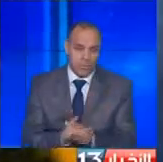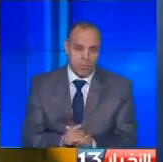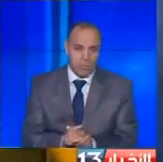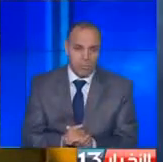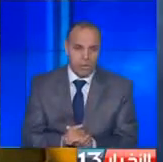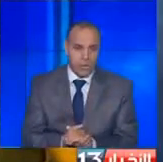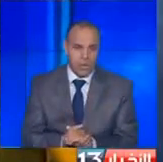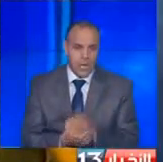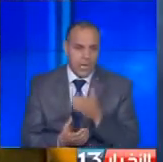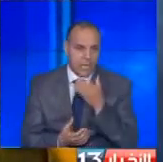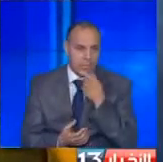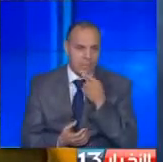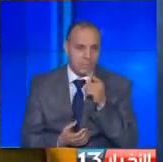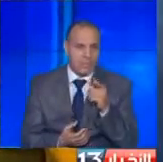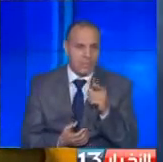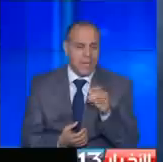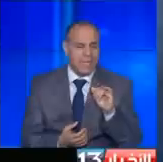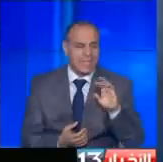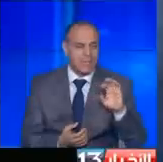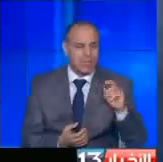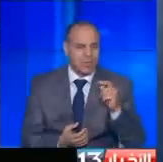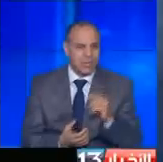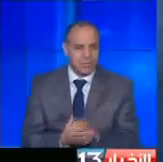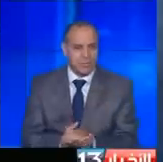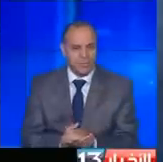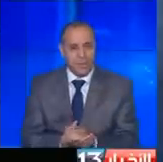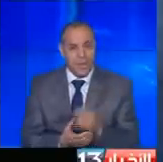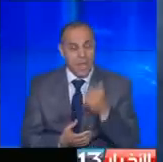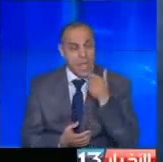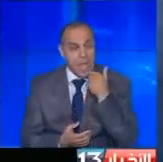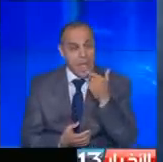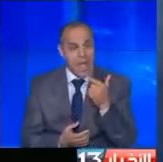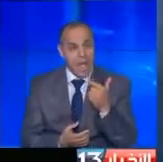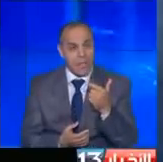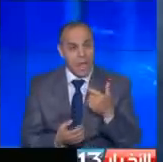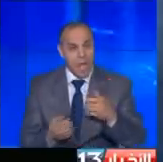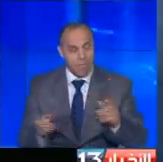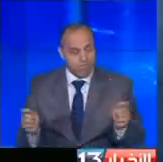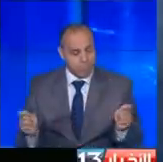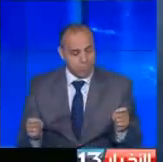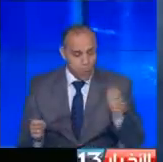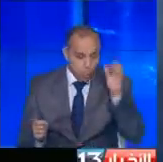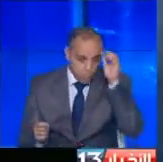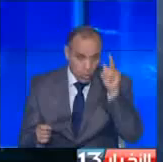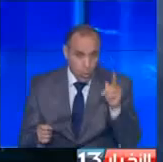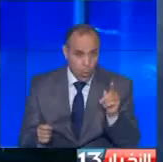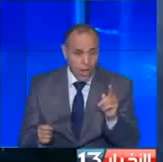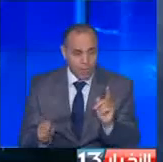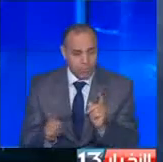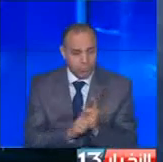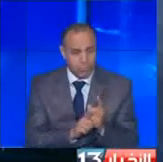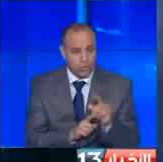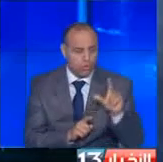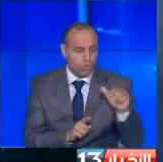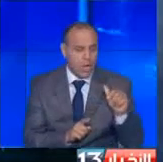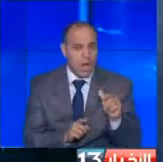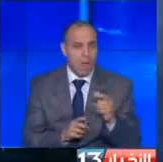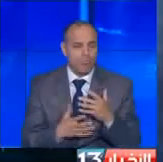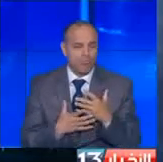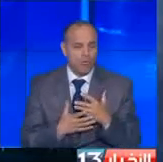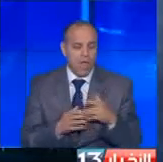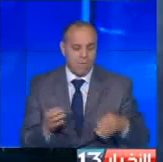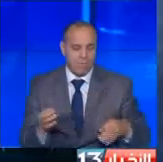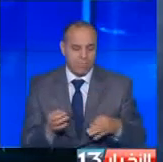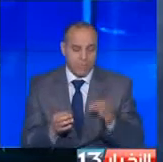ياسر. عجبتني نتاع انسبشن، فيلم انسبشن. وقد دأب الأوركسترا السيمفوني التونسي على الالتقاء شهريا بأحباء